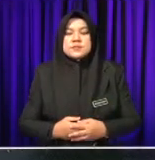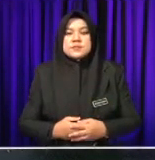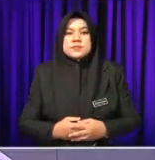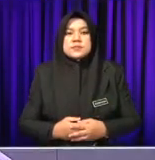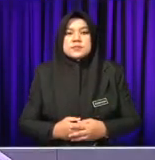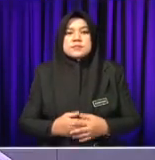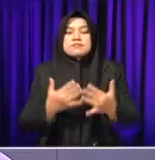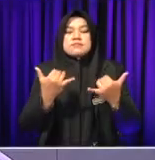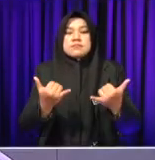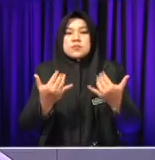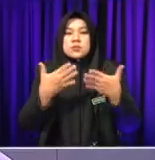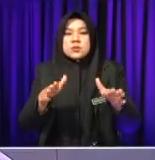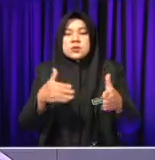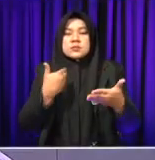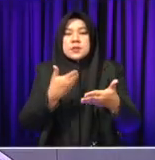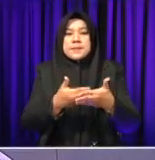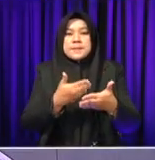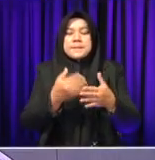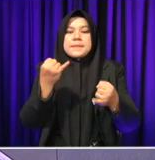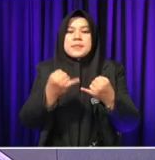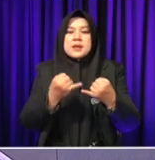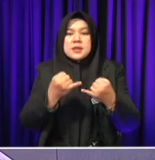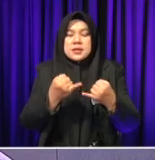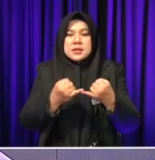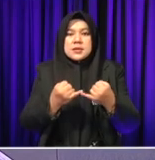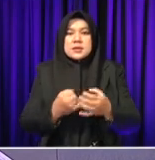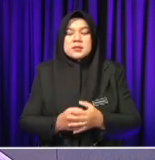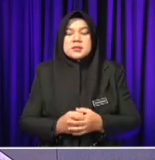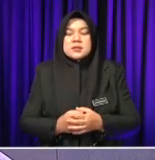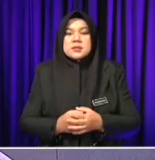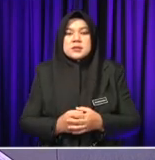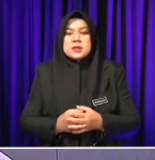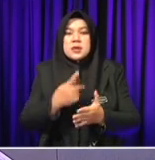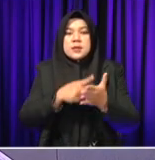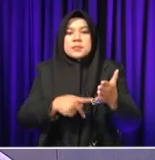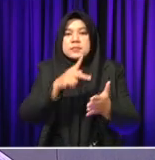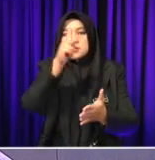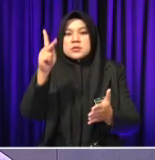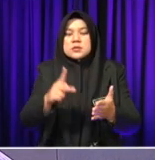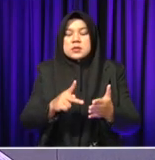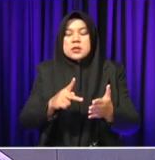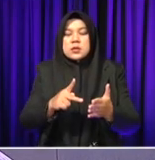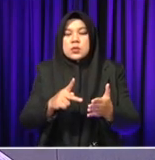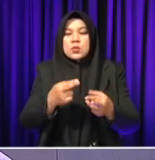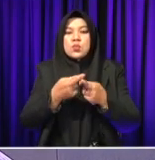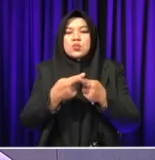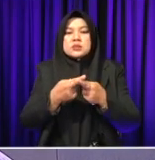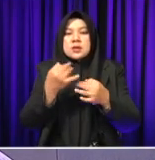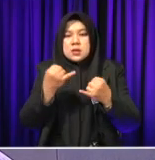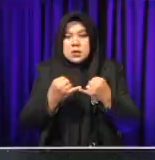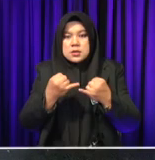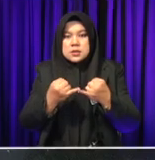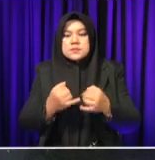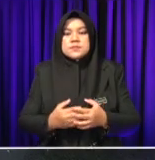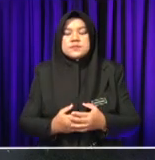Ustazah kita pun sudah berada di penghujung rancangan sukses ini apakah rumusan terakhir pembelajaran kita hari ini okey Baiklah